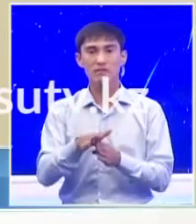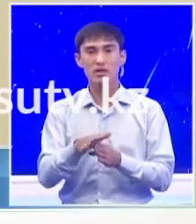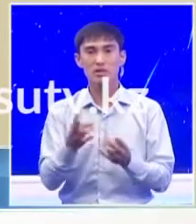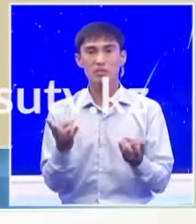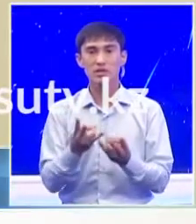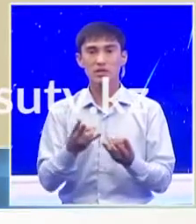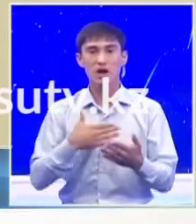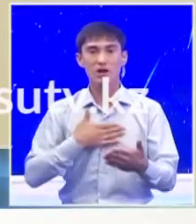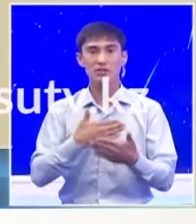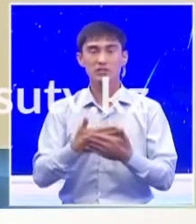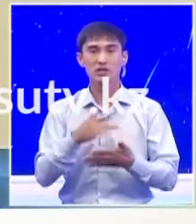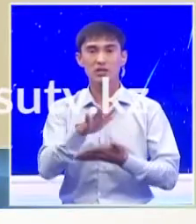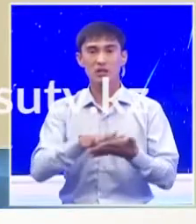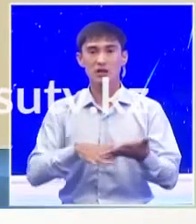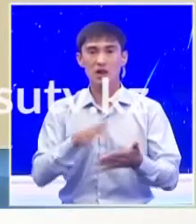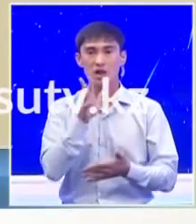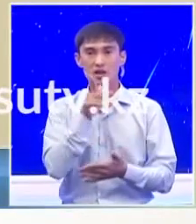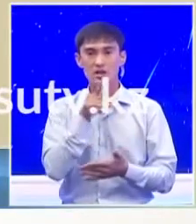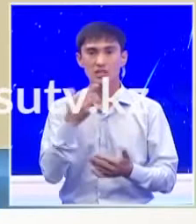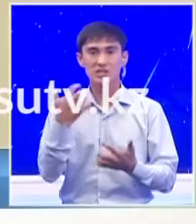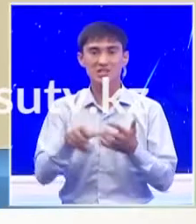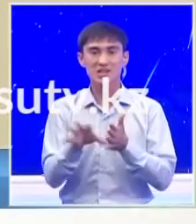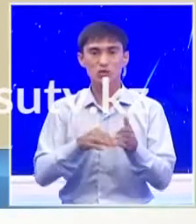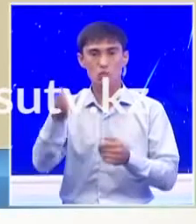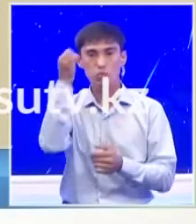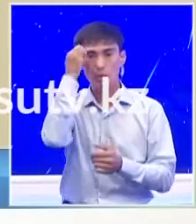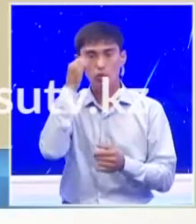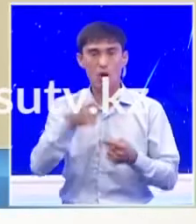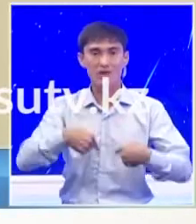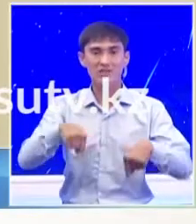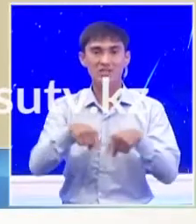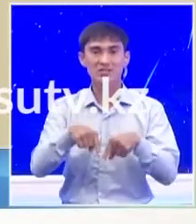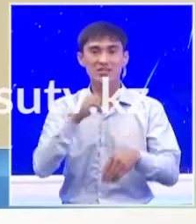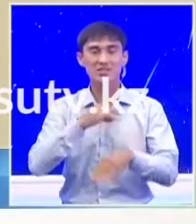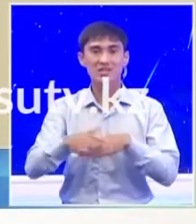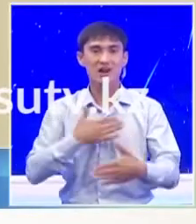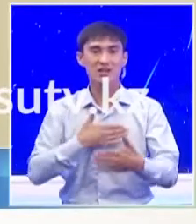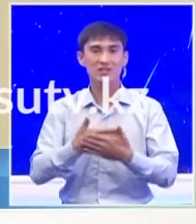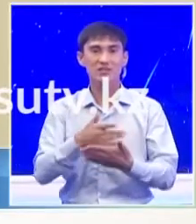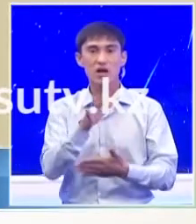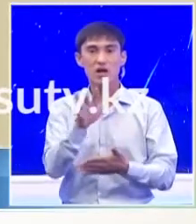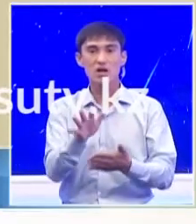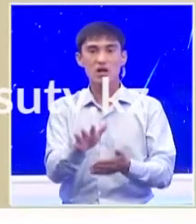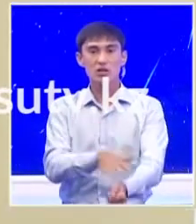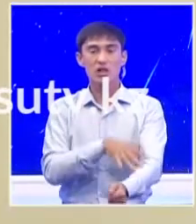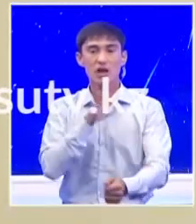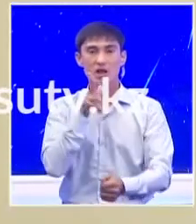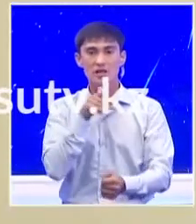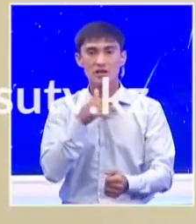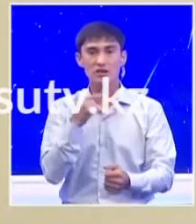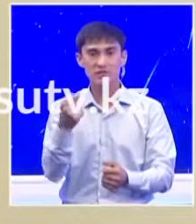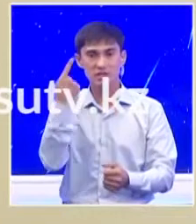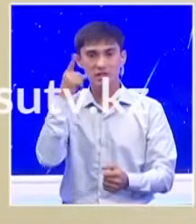было у нас активное долголетие. Сейчас я сразу упомяну, у нас же организовался Центр активного долголетия в этом году. Вы знаете,